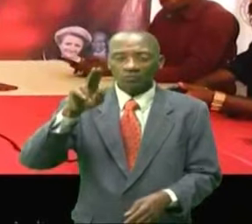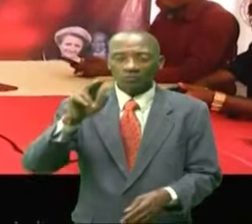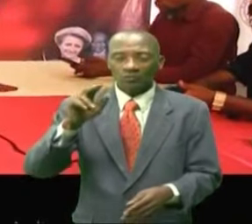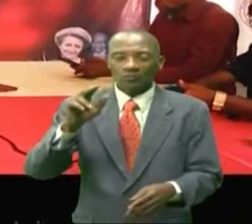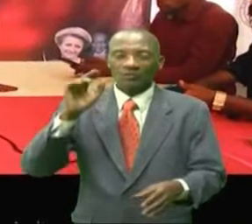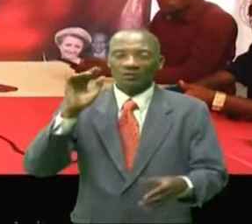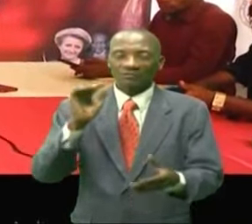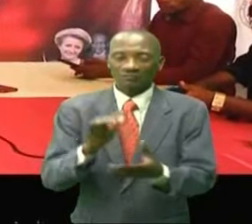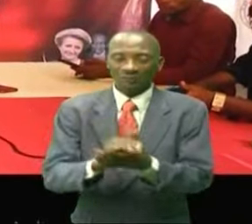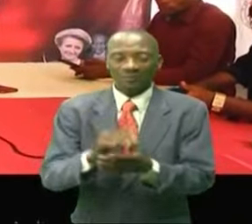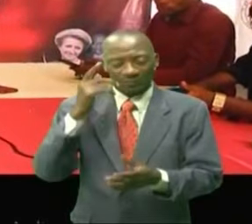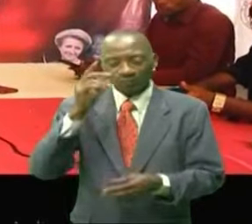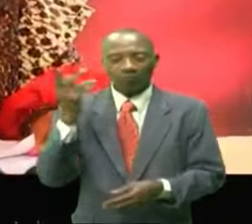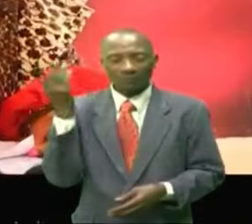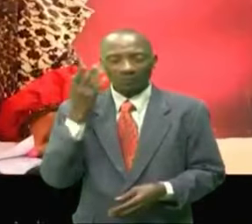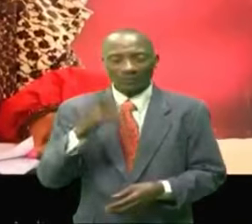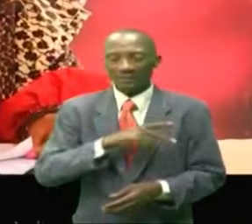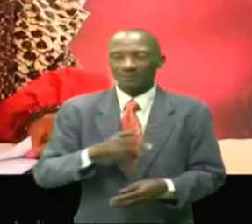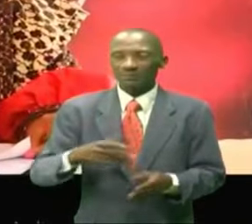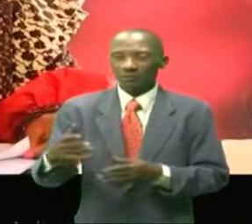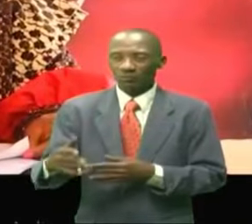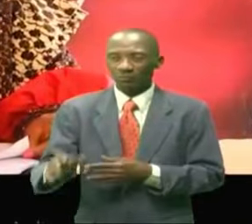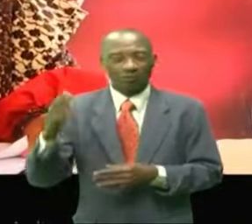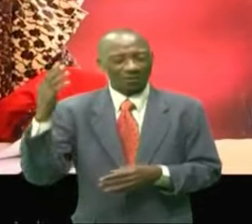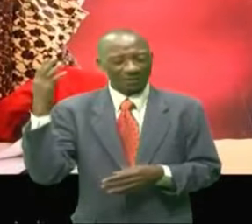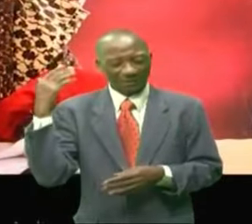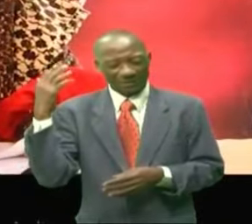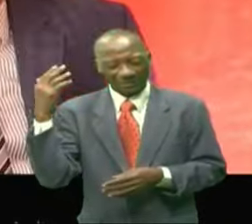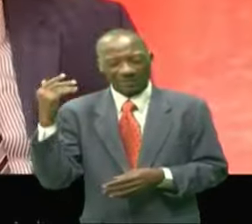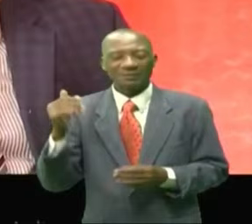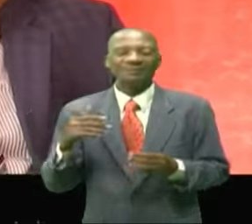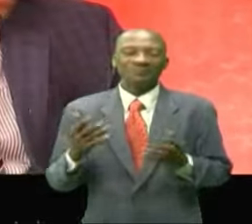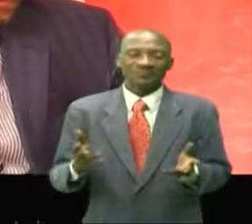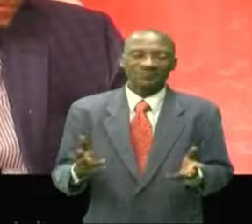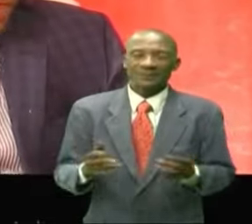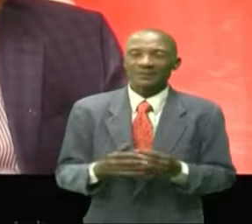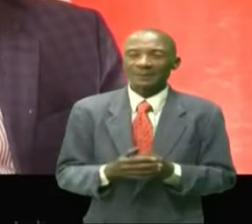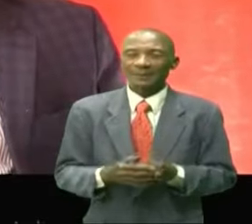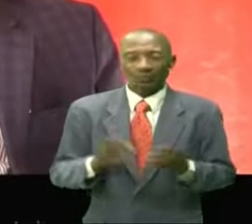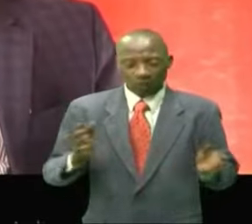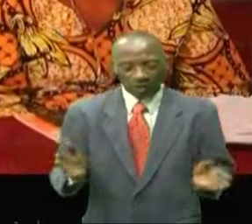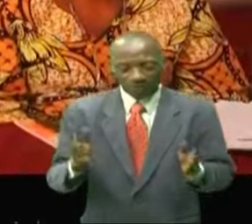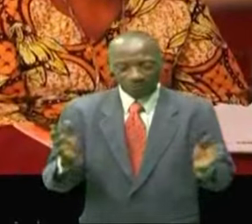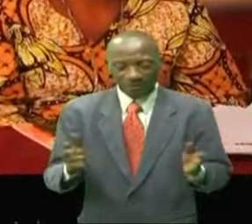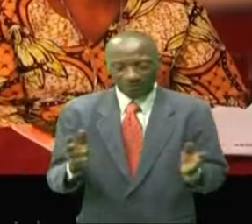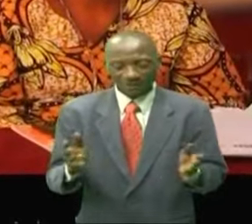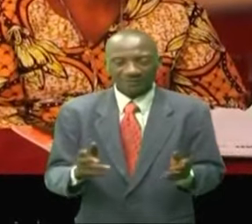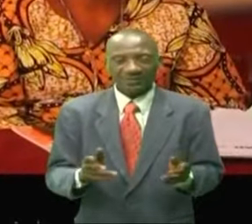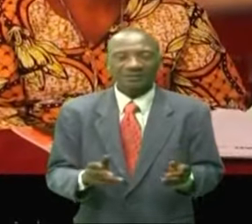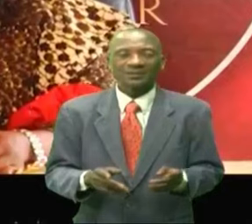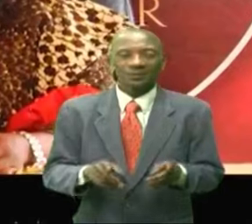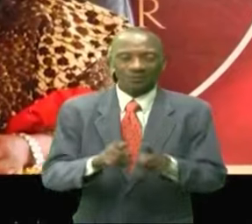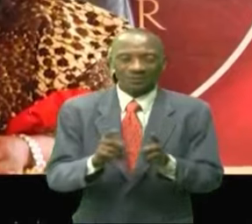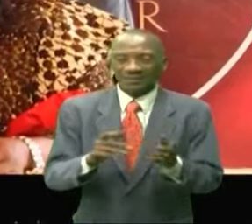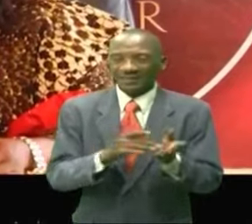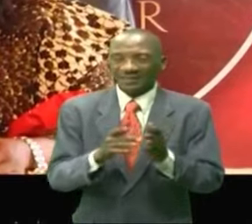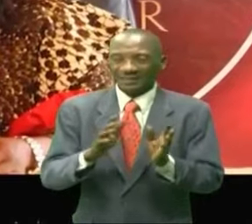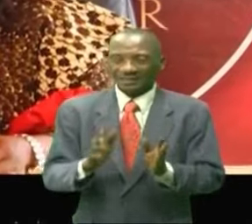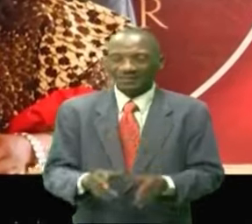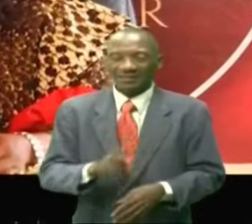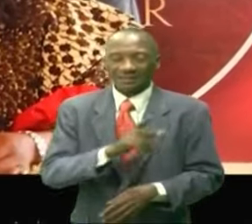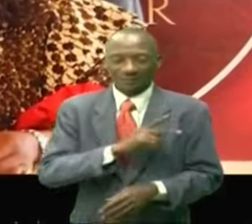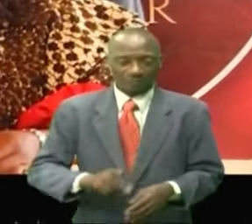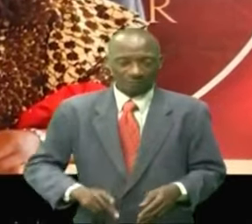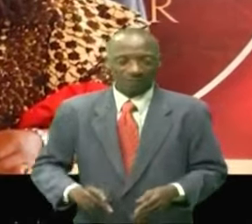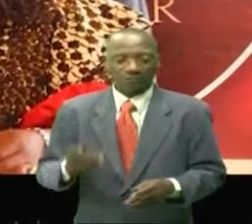Des retours à Kinshasa, Faïda Mwangilwa Fabiola a expliqué le bien fondé de la cérémonie. L'élévation